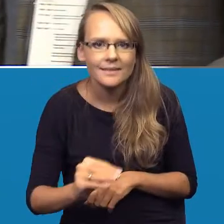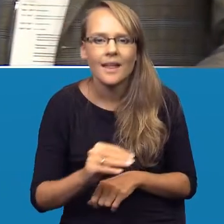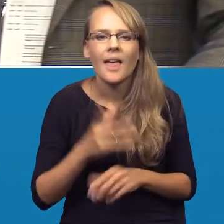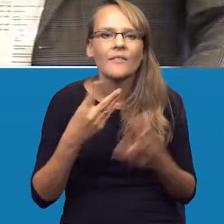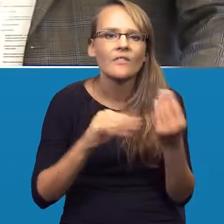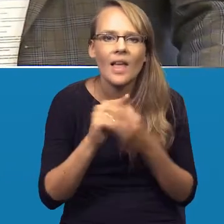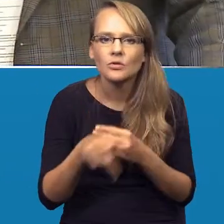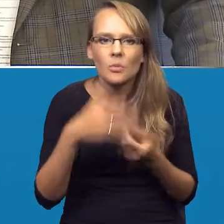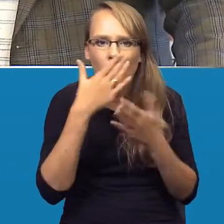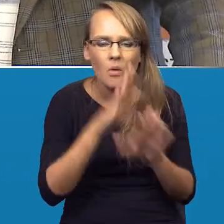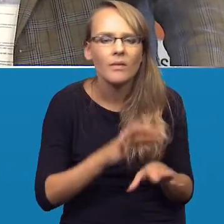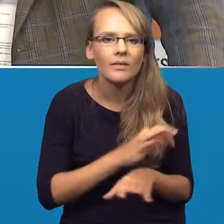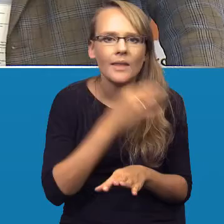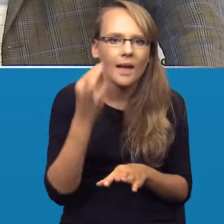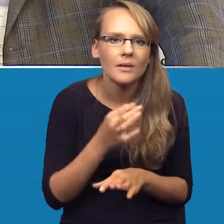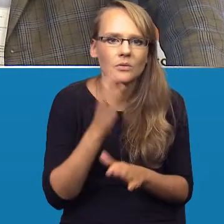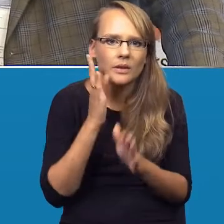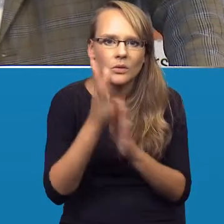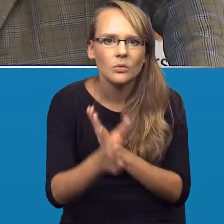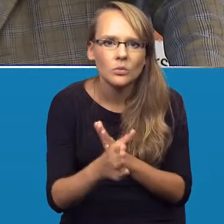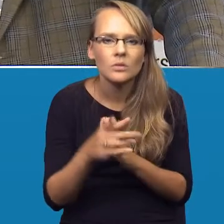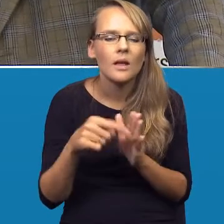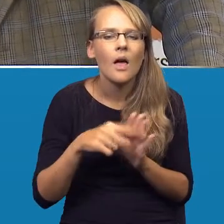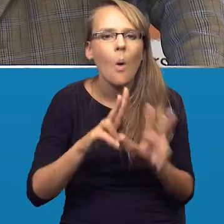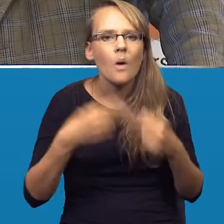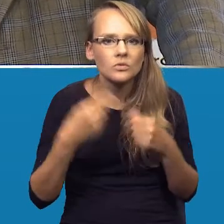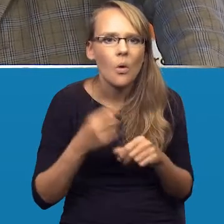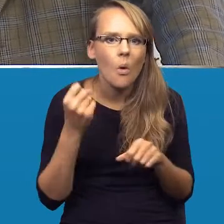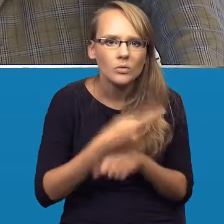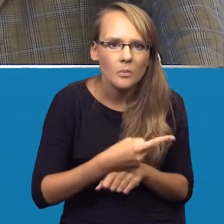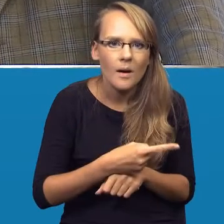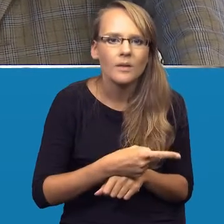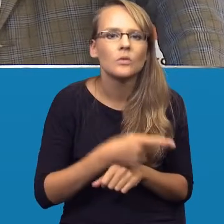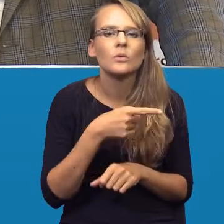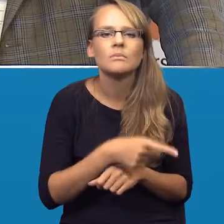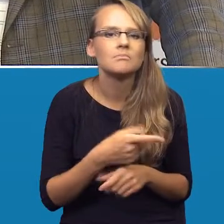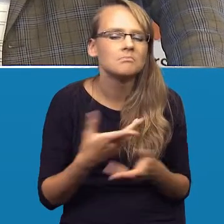większość wskazuje, że najlepszym kierunkiem odzysku odpadu jest wykorzystanie